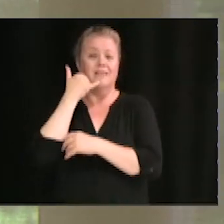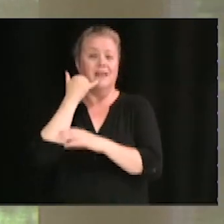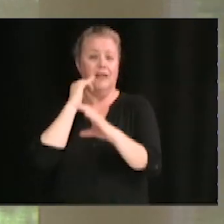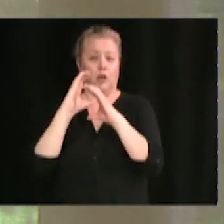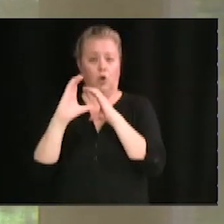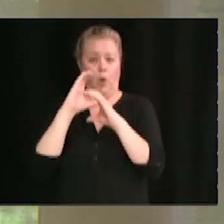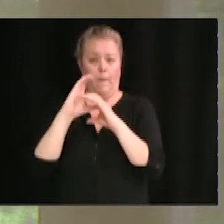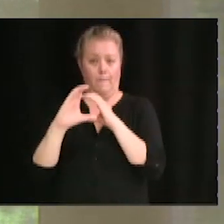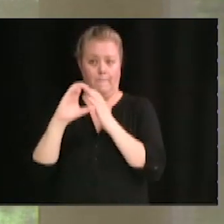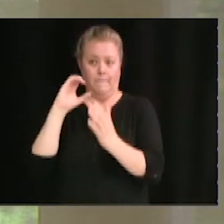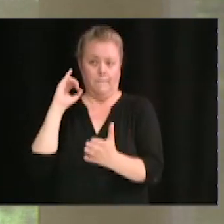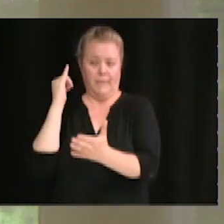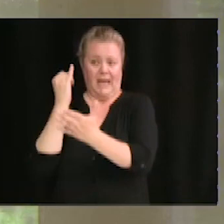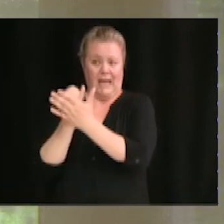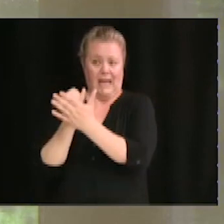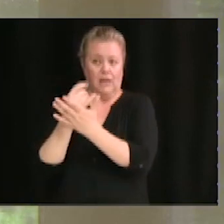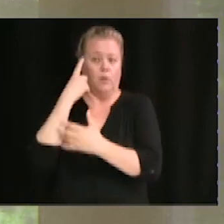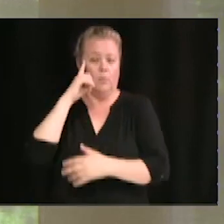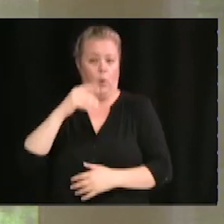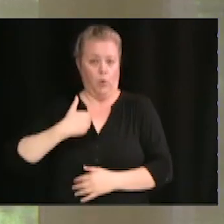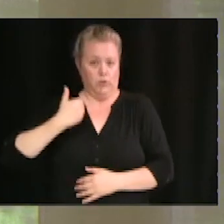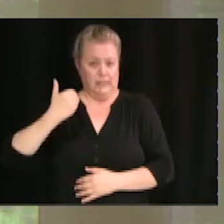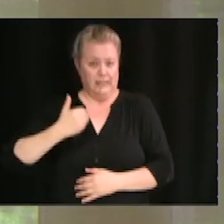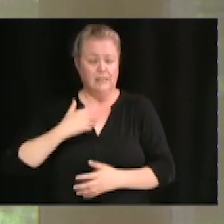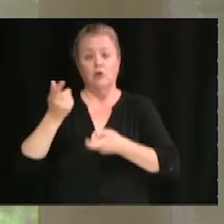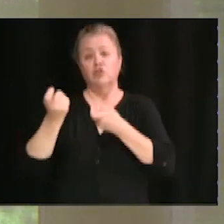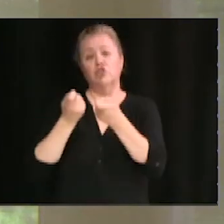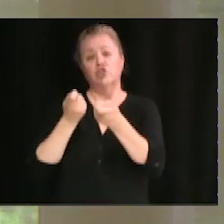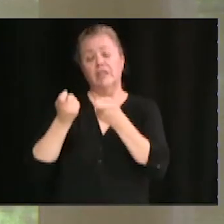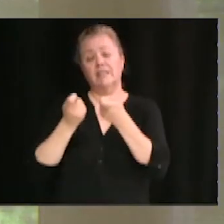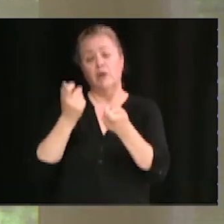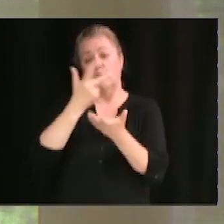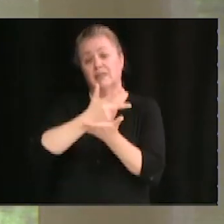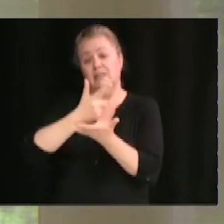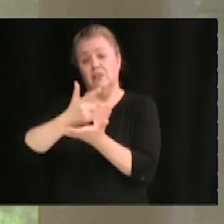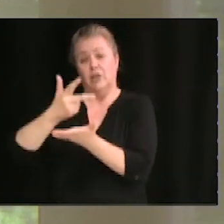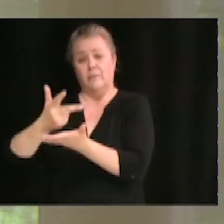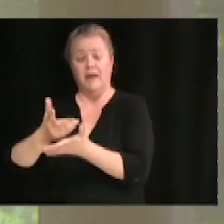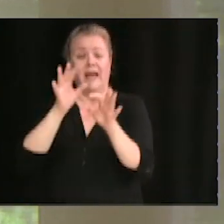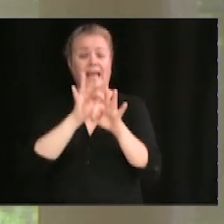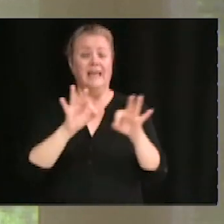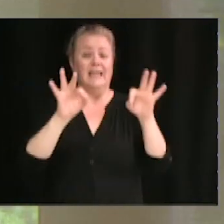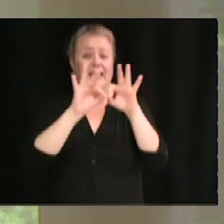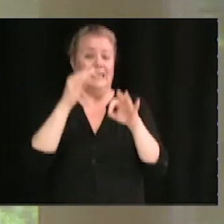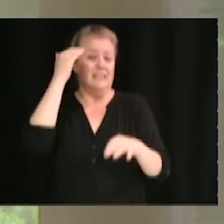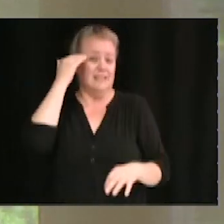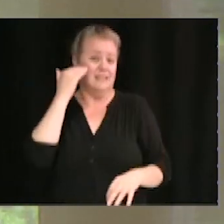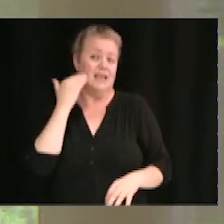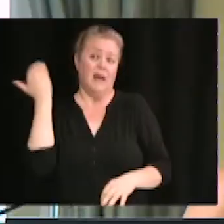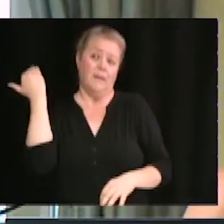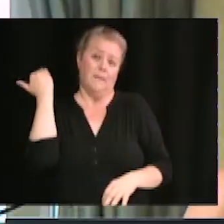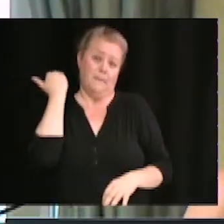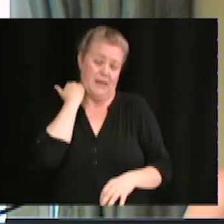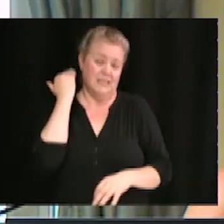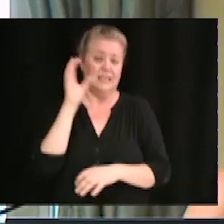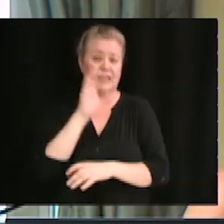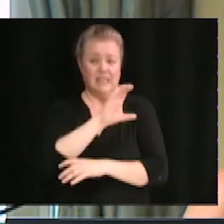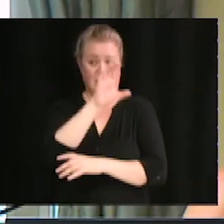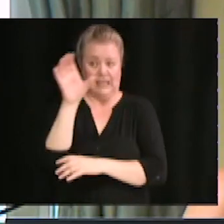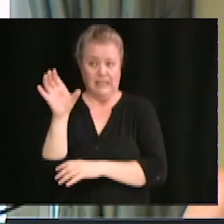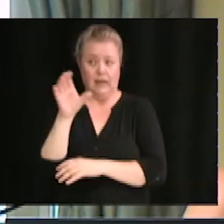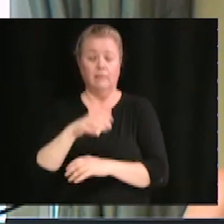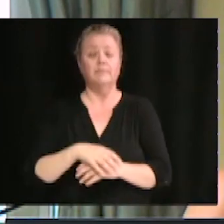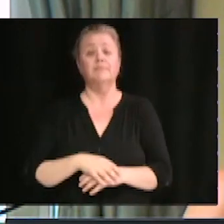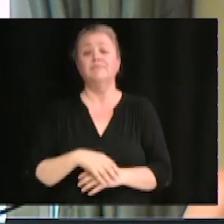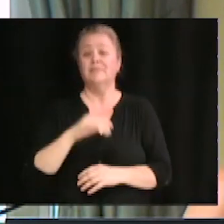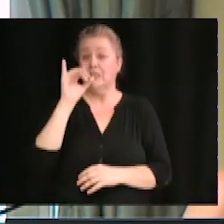concernant l'utilisation et la gestion du stationnement de l'Église des Saints-Martyres canadiens. Alors, c'était un des éléments qui